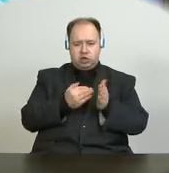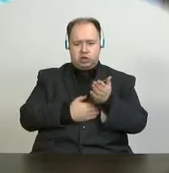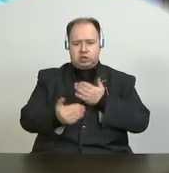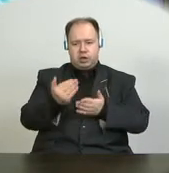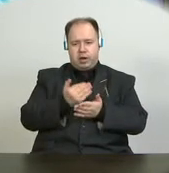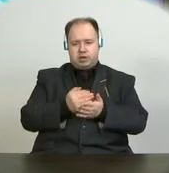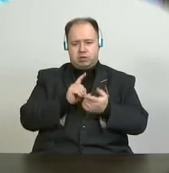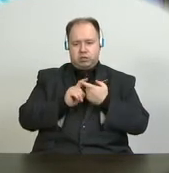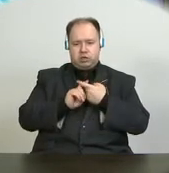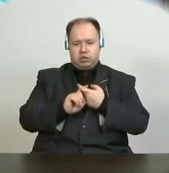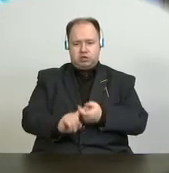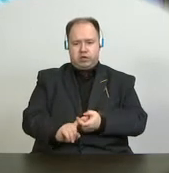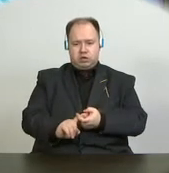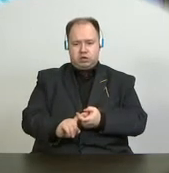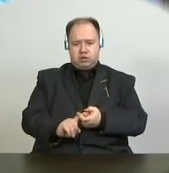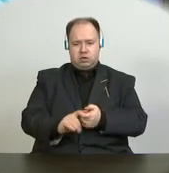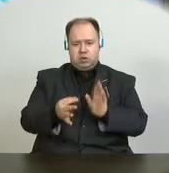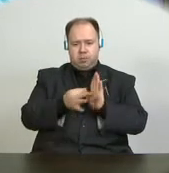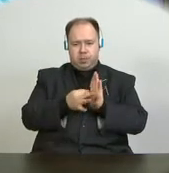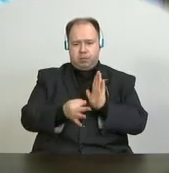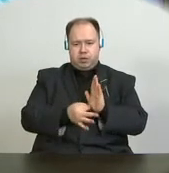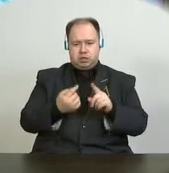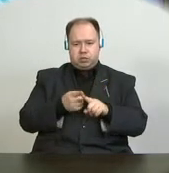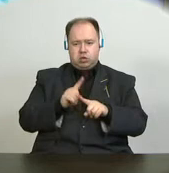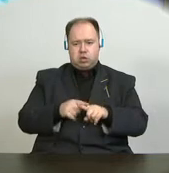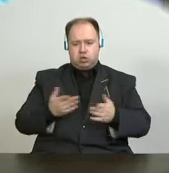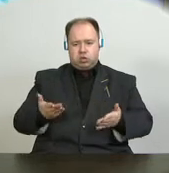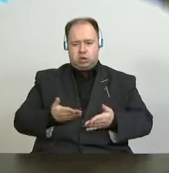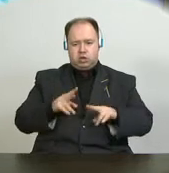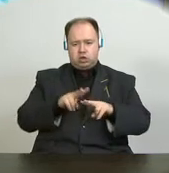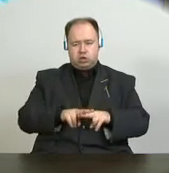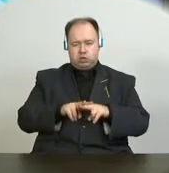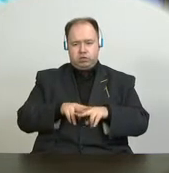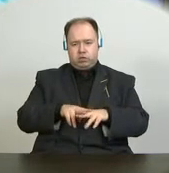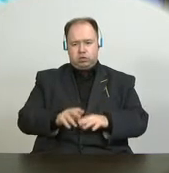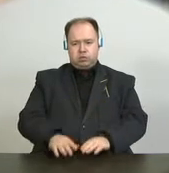как бы принципы на которых она на самом деле функционеры